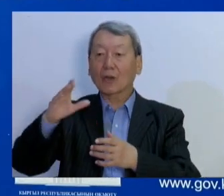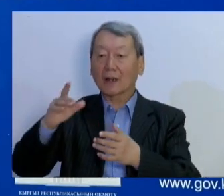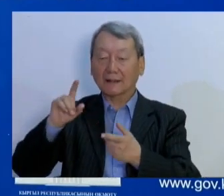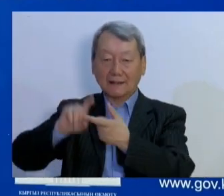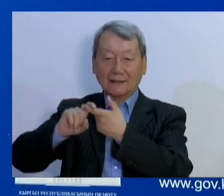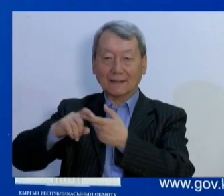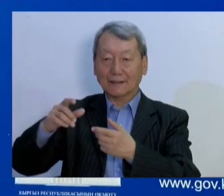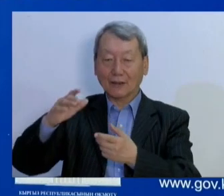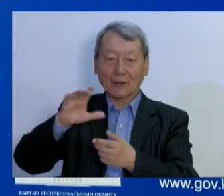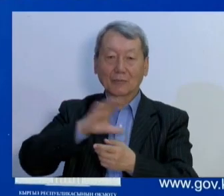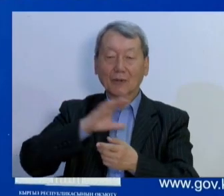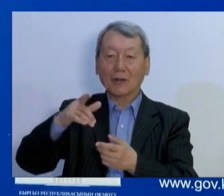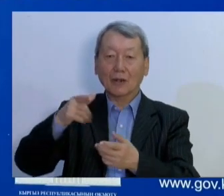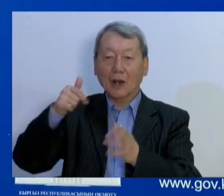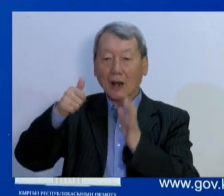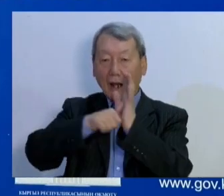болгон контактылардагы